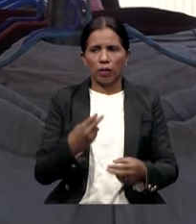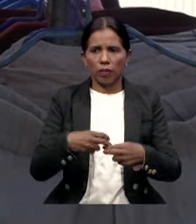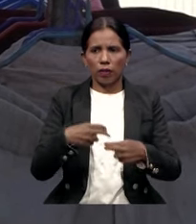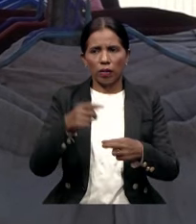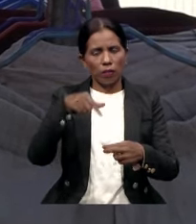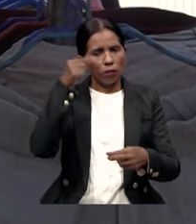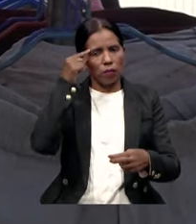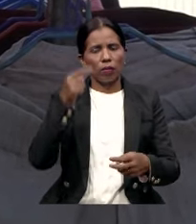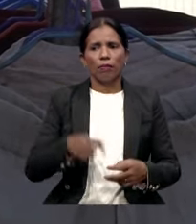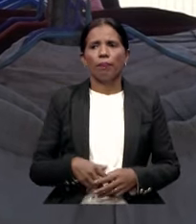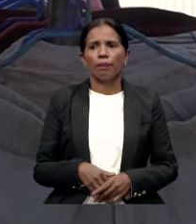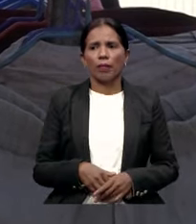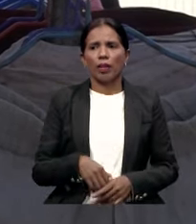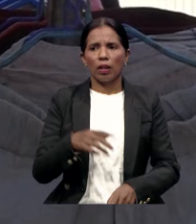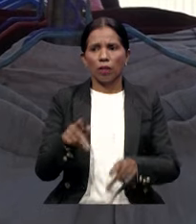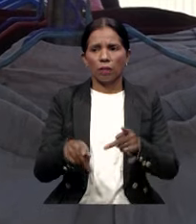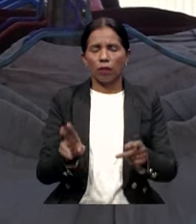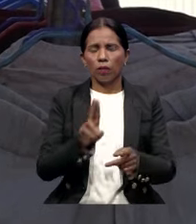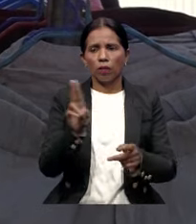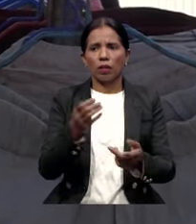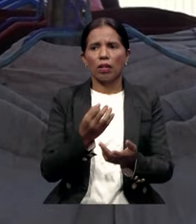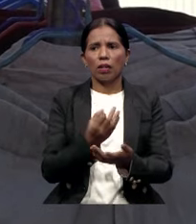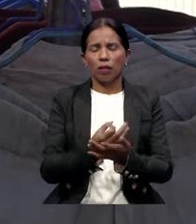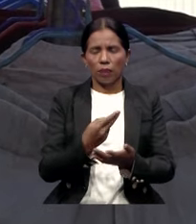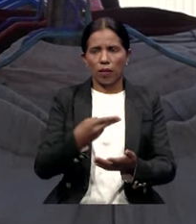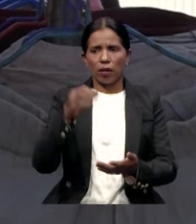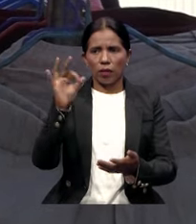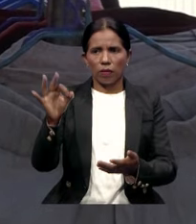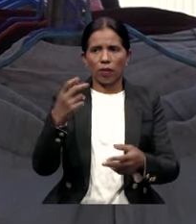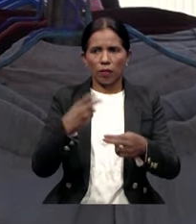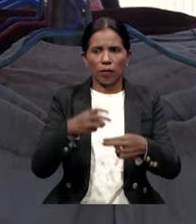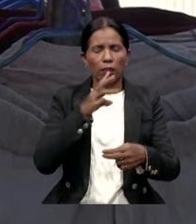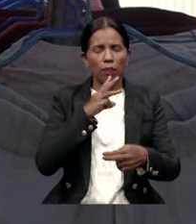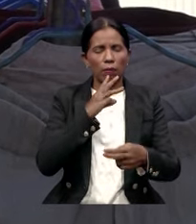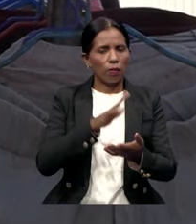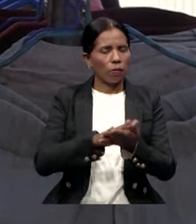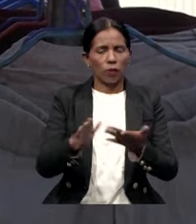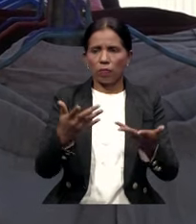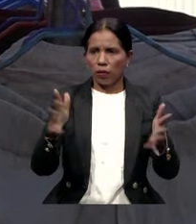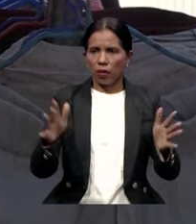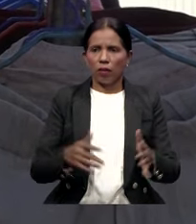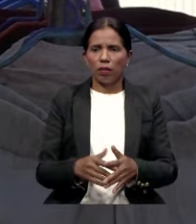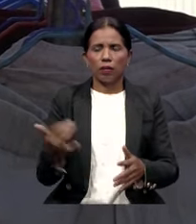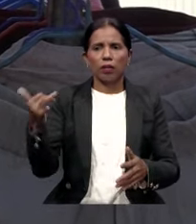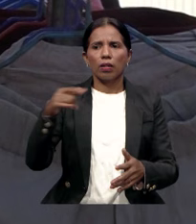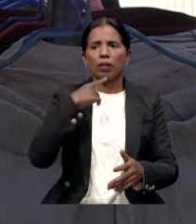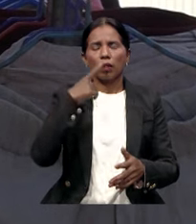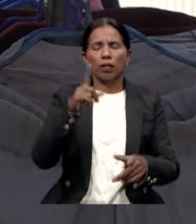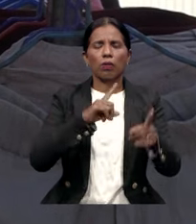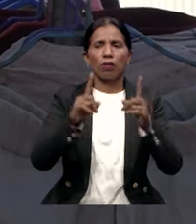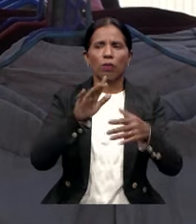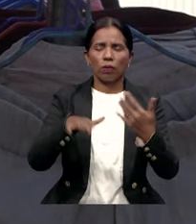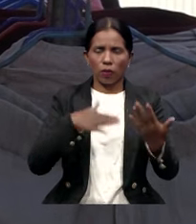governo. Povo ba hasai osan ba haris fatemos ba araskalos be be mos ira mos laia. Sir garganta di tihale tene ba de buat